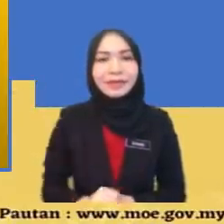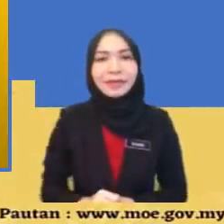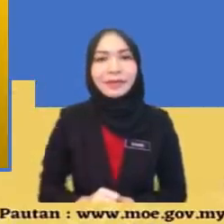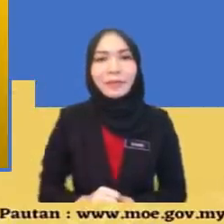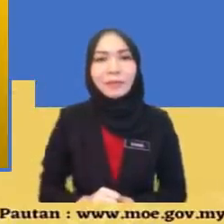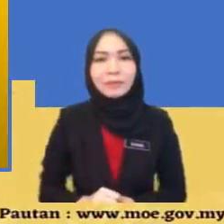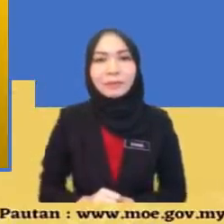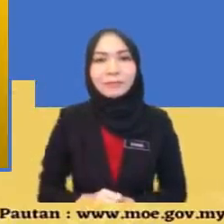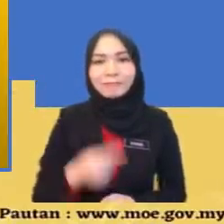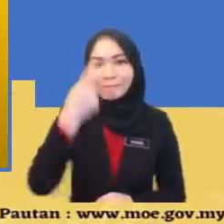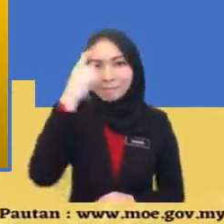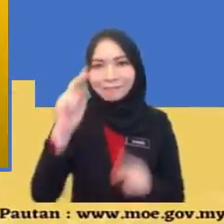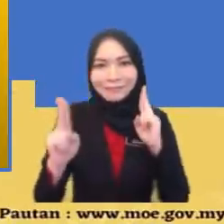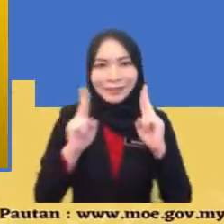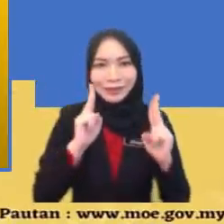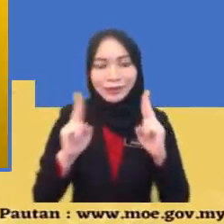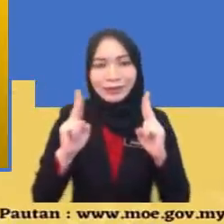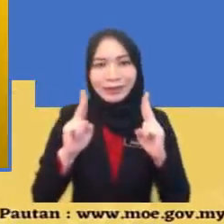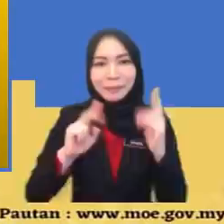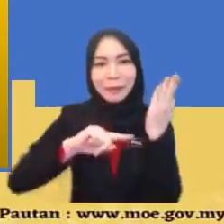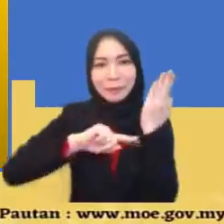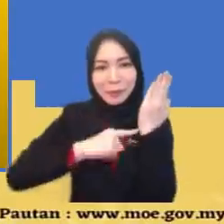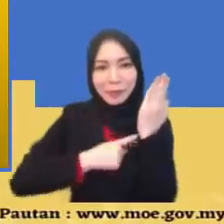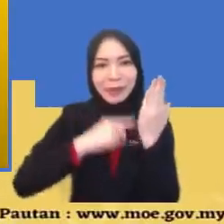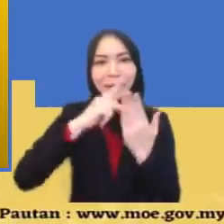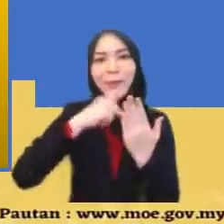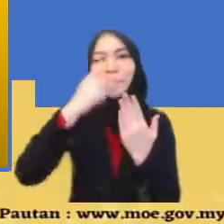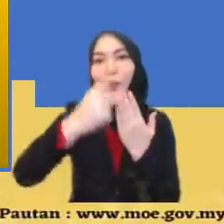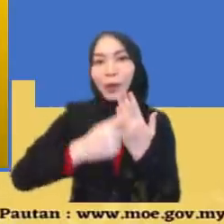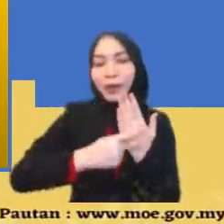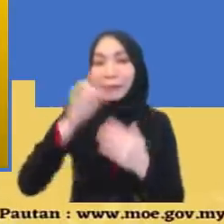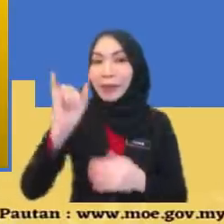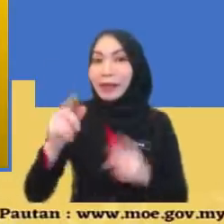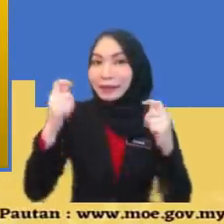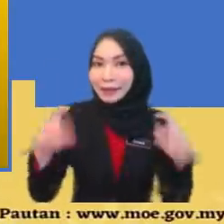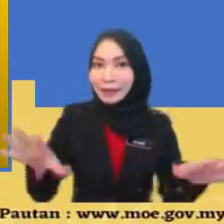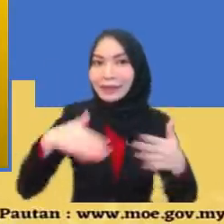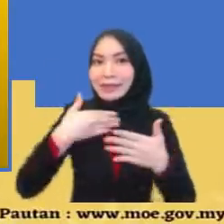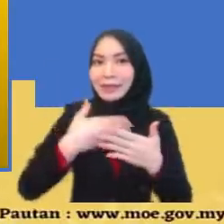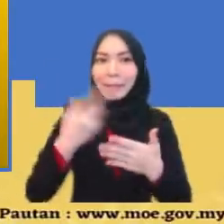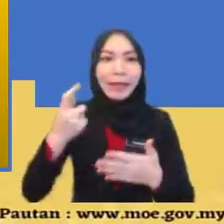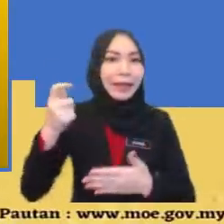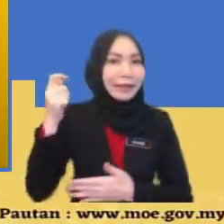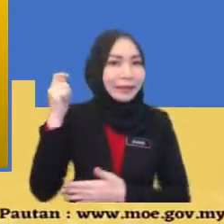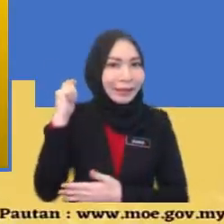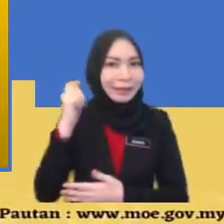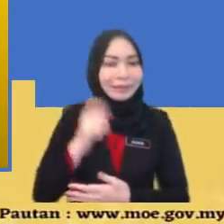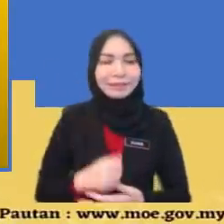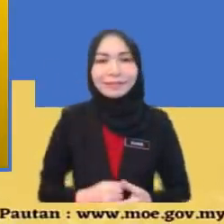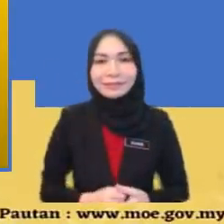mendesir atas ucapan kelancaran yang telah disampaikan sebentar tadi